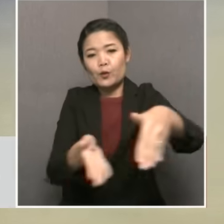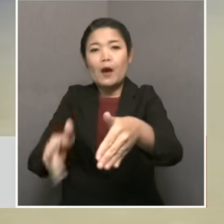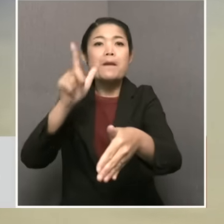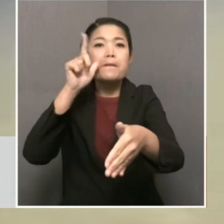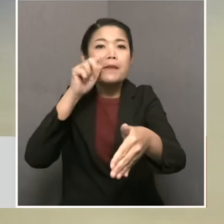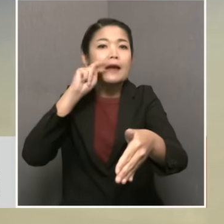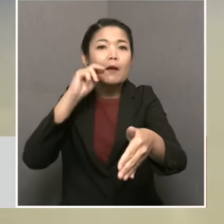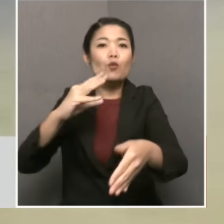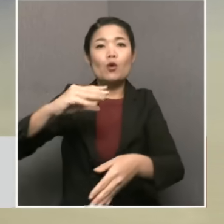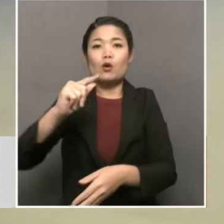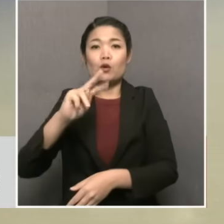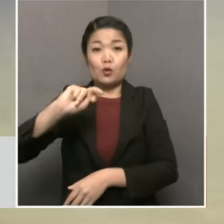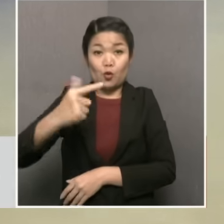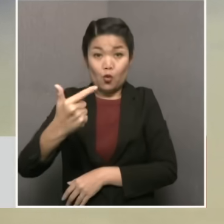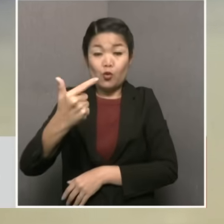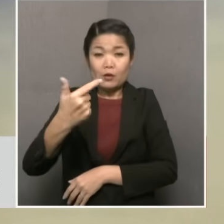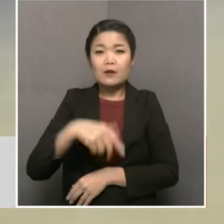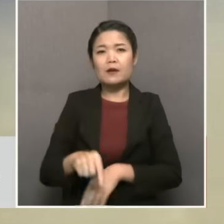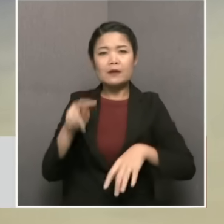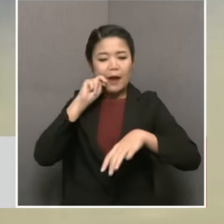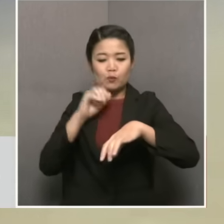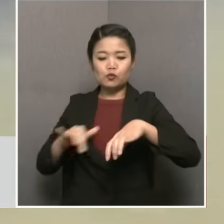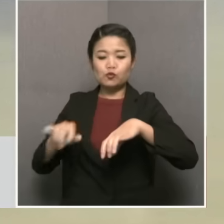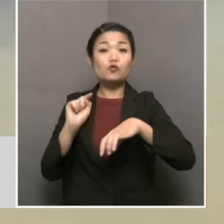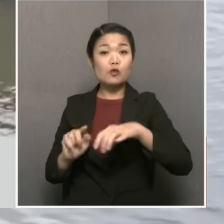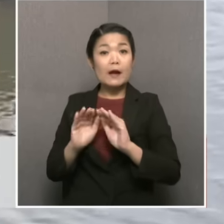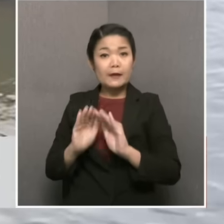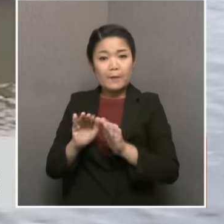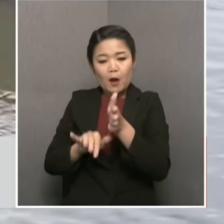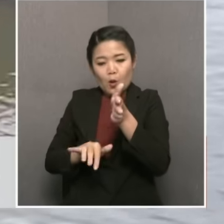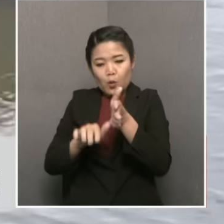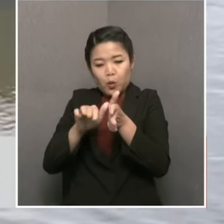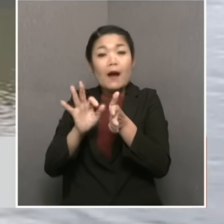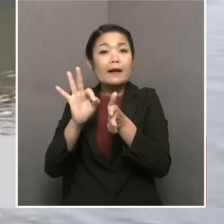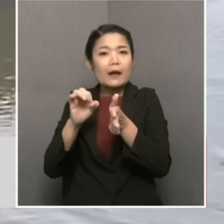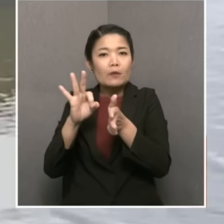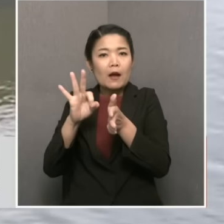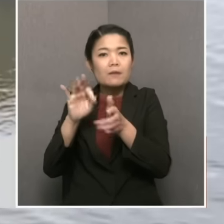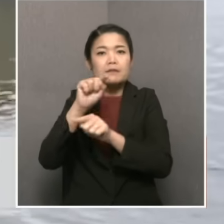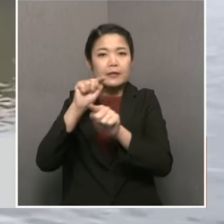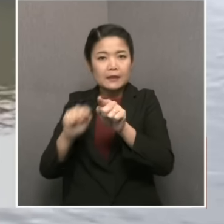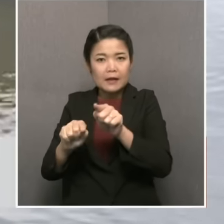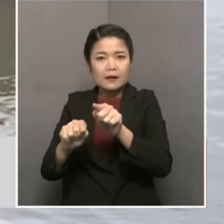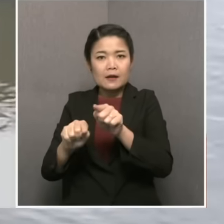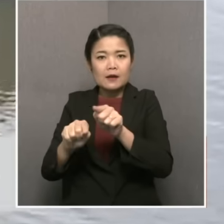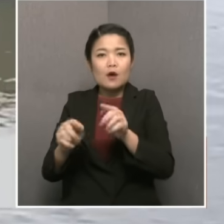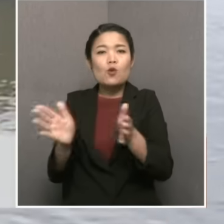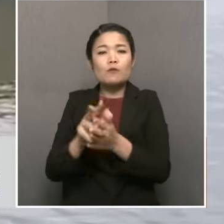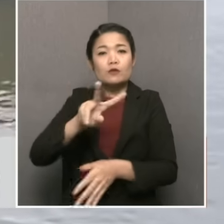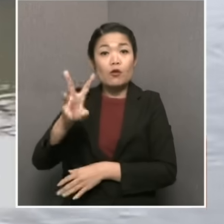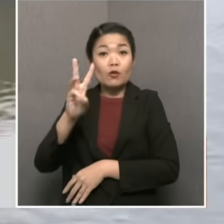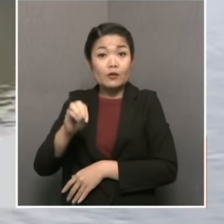คะตอนนี้ระดับน้ำในหนองหานี่การกักเก็บร้อยละ 99นะคะอยู่ที่ 264ล้านล้านลูกบาท